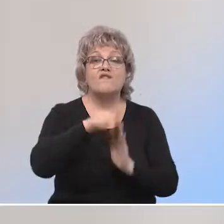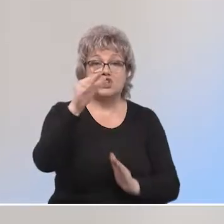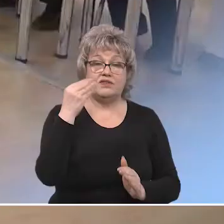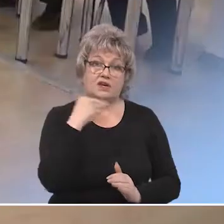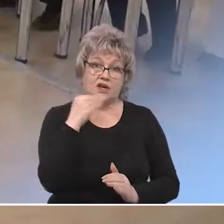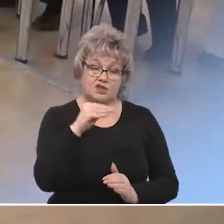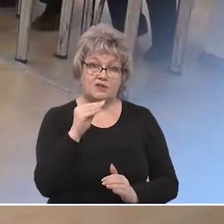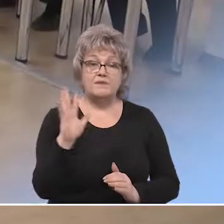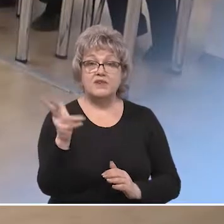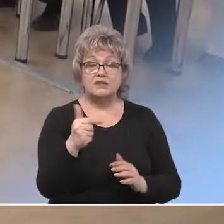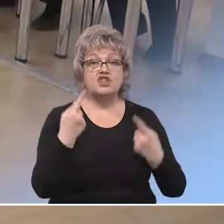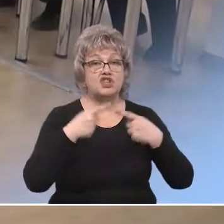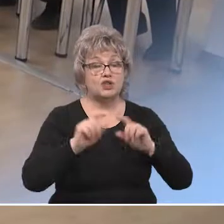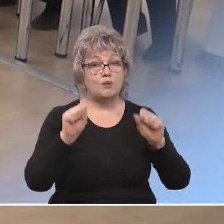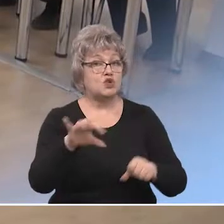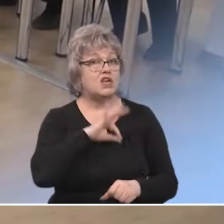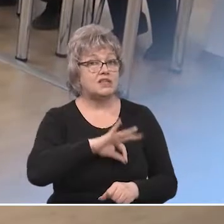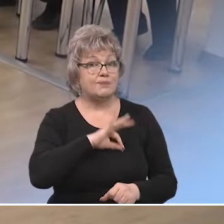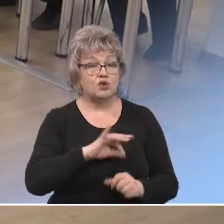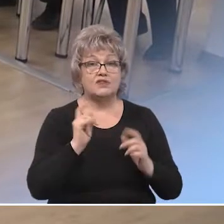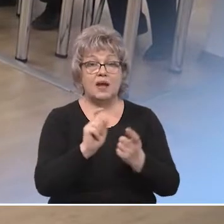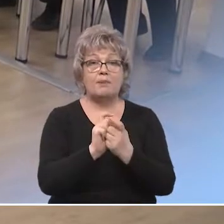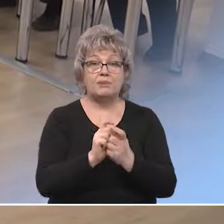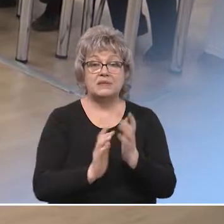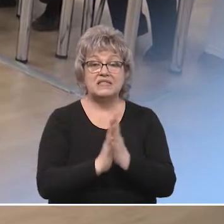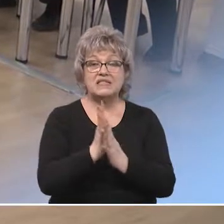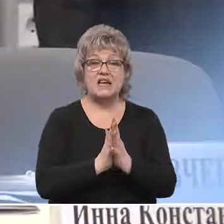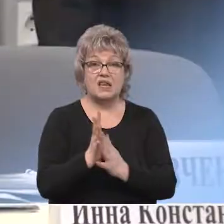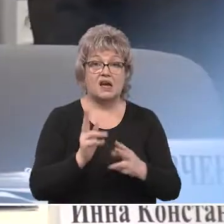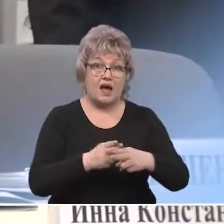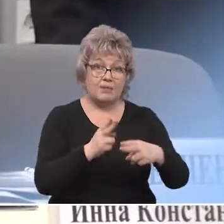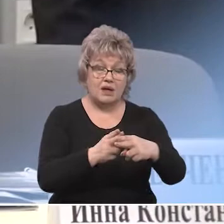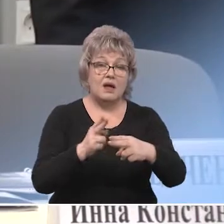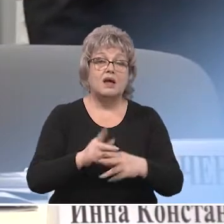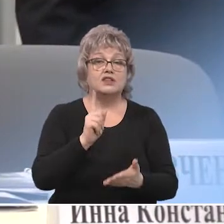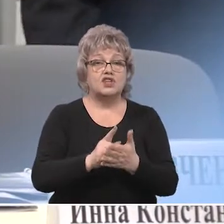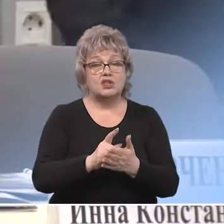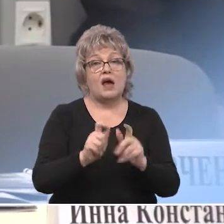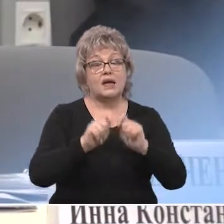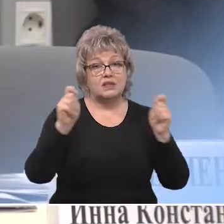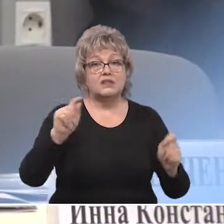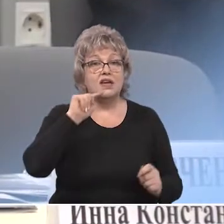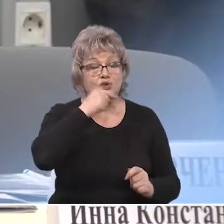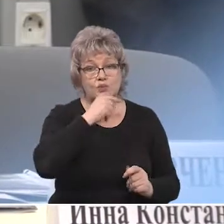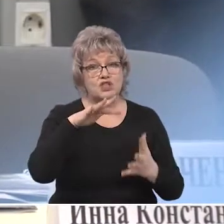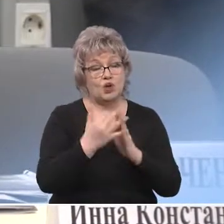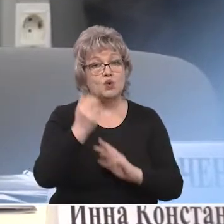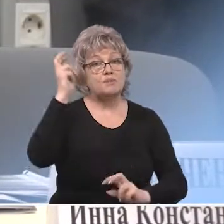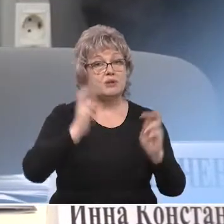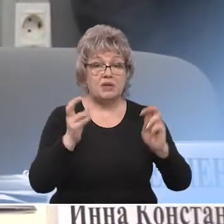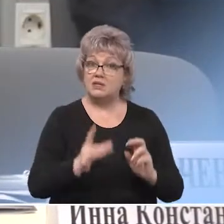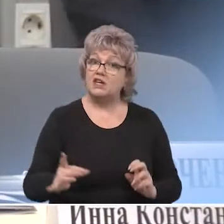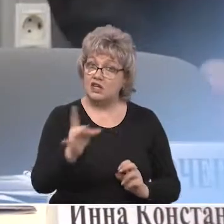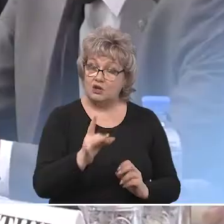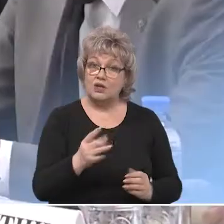лучшего качества. СВЧ-технологии можно использовать и для борьбы с сорняками. Открытия ученых должны работать на экономику